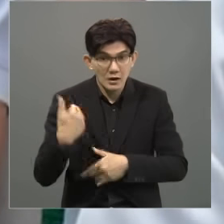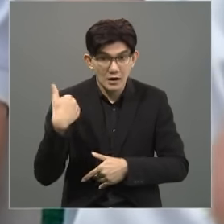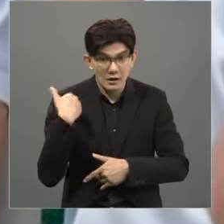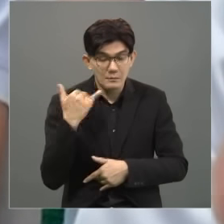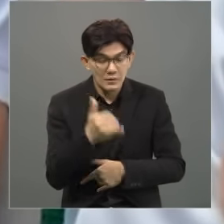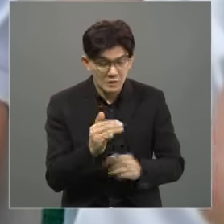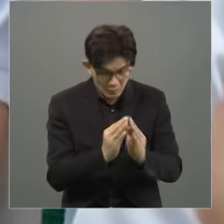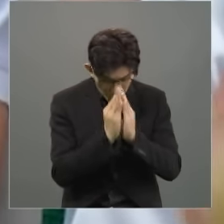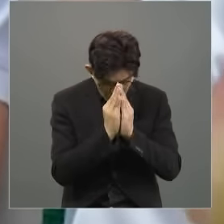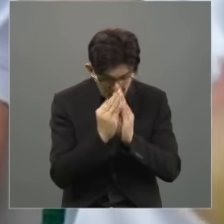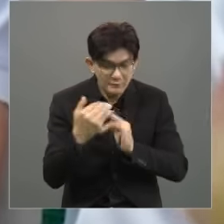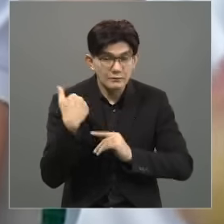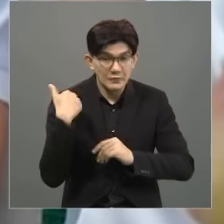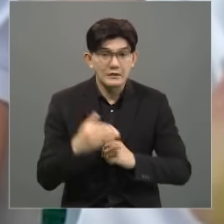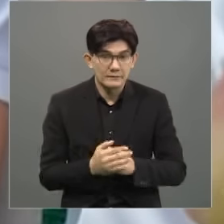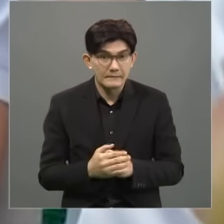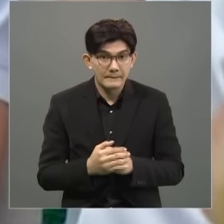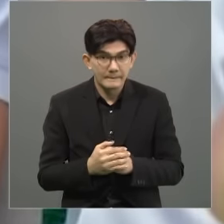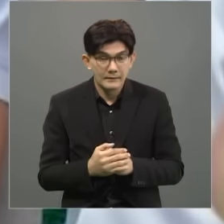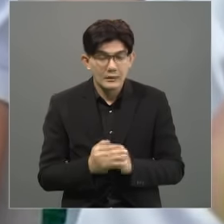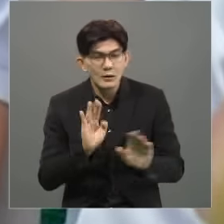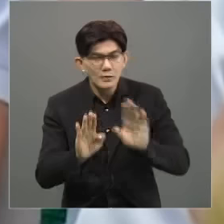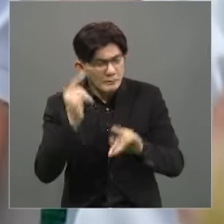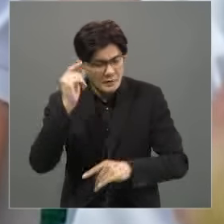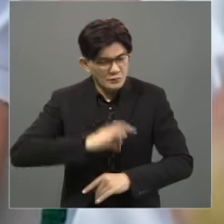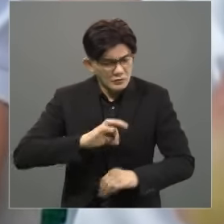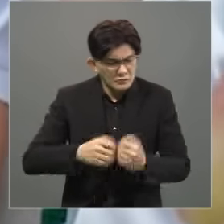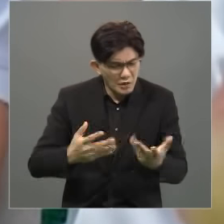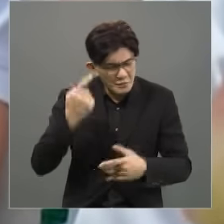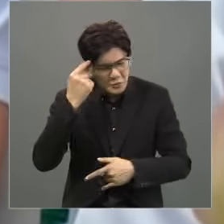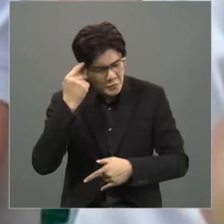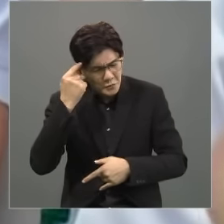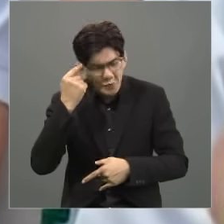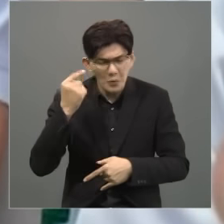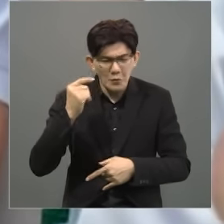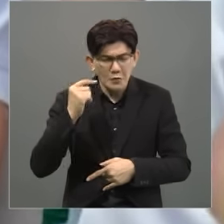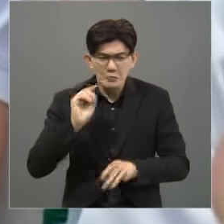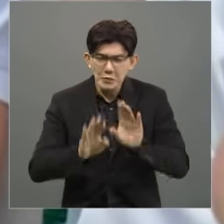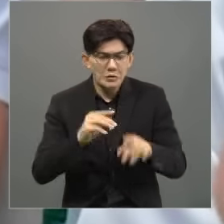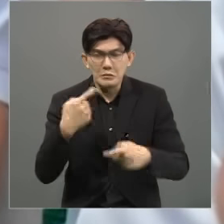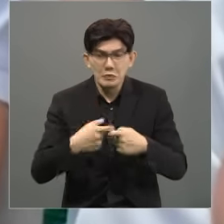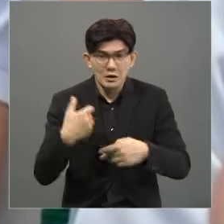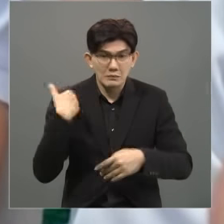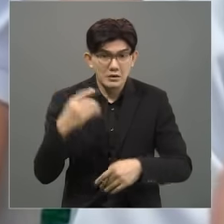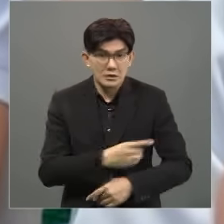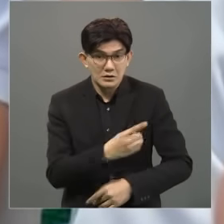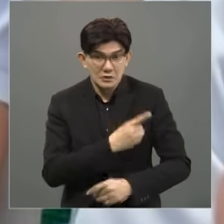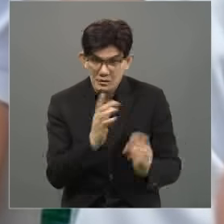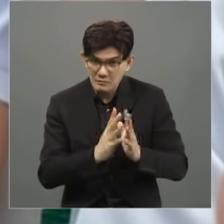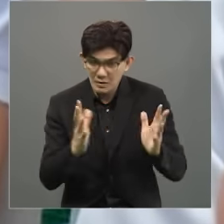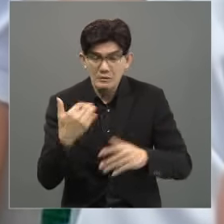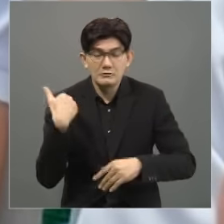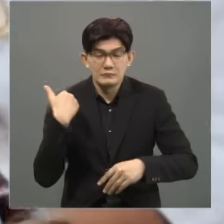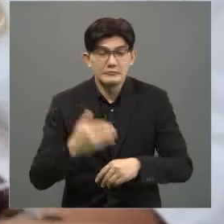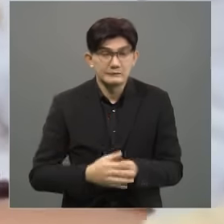บูชาเขาบ่สามารถที่จะเทียบได้ว่าความรู้สึกส่ำใดนะมันเกินบรรยายนะเจ้าความดีใจดีได้มาฮอด